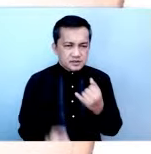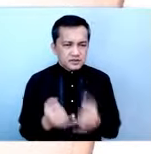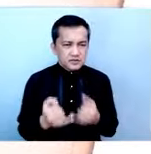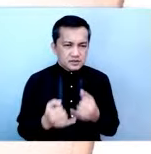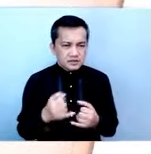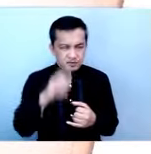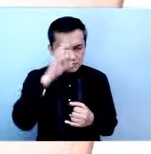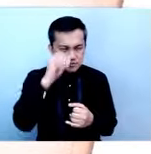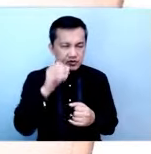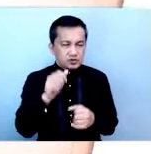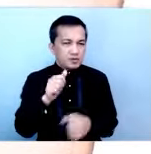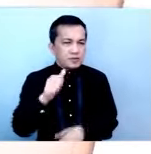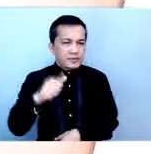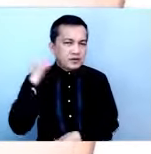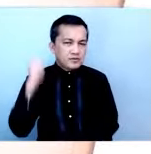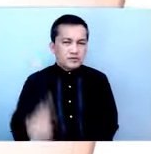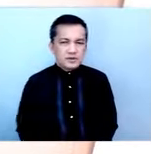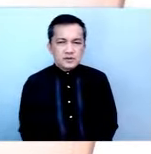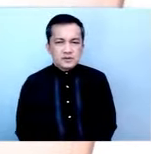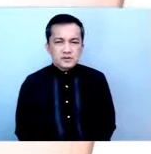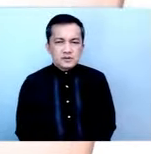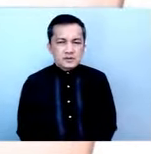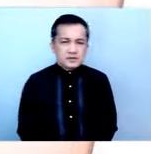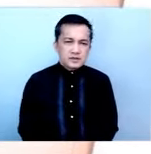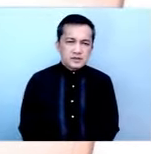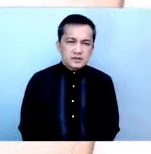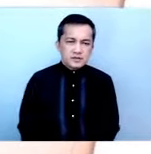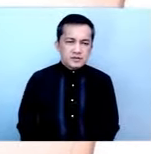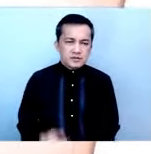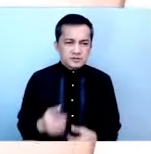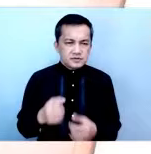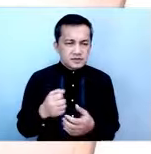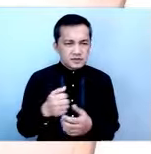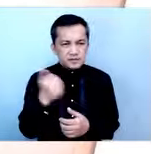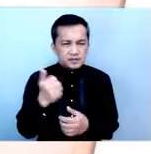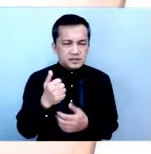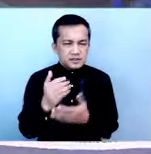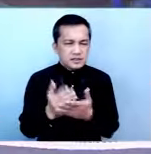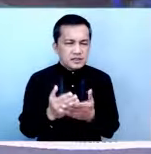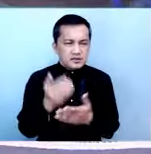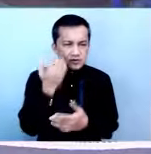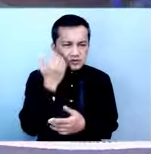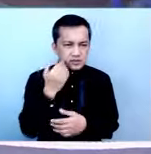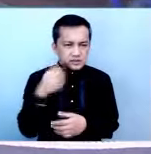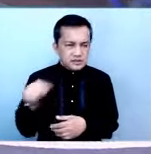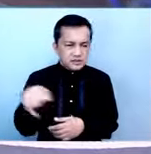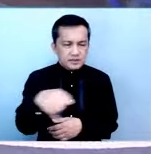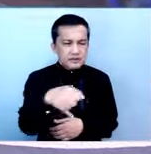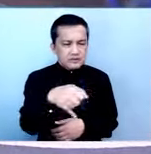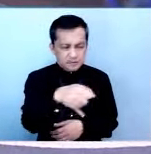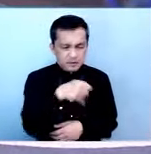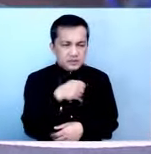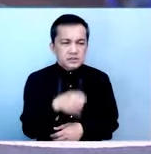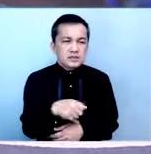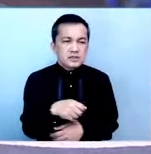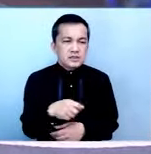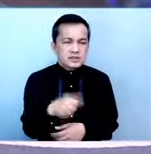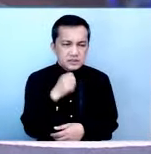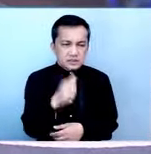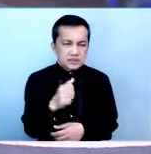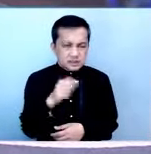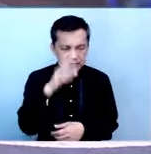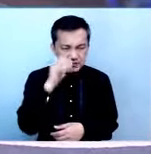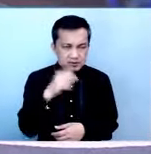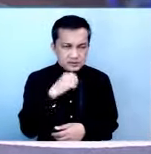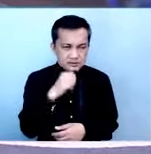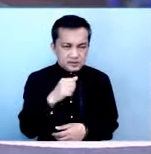Mm-hmm. So, merong mga kaso na kulang sa boundaries, pero merong ibang kaso na hindi ito tungkol sa yung lalaki na hindi nakakabasa